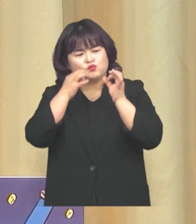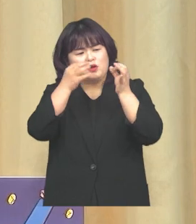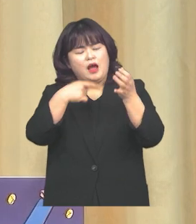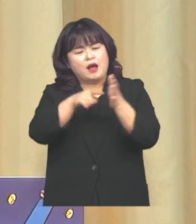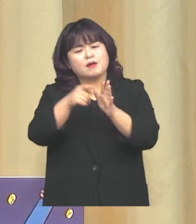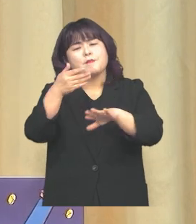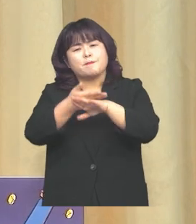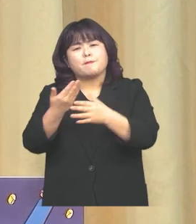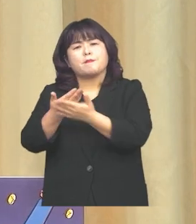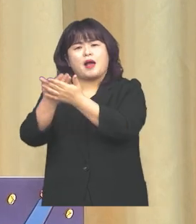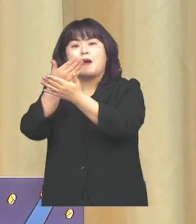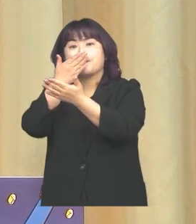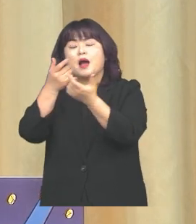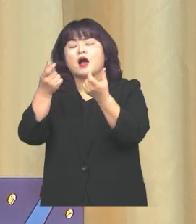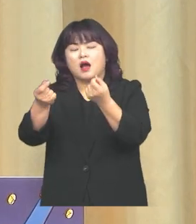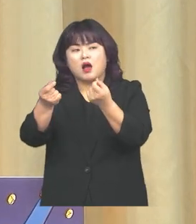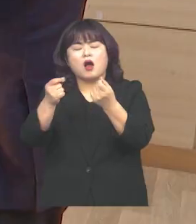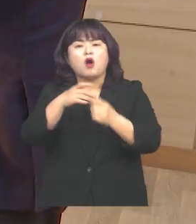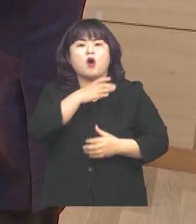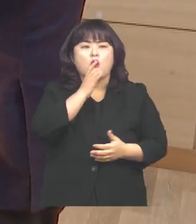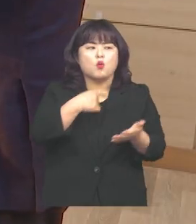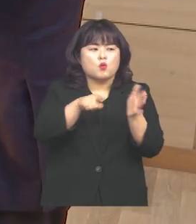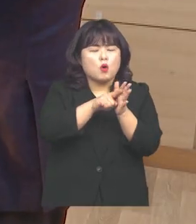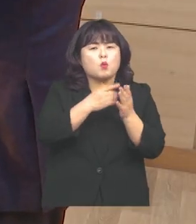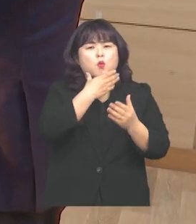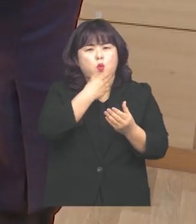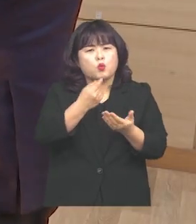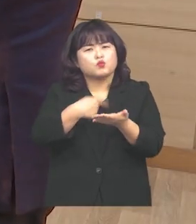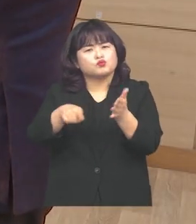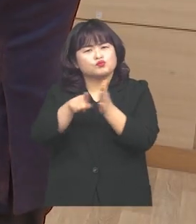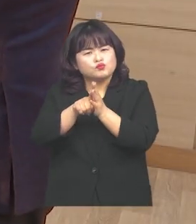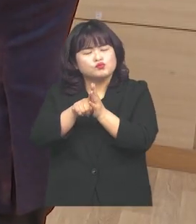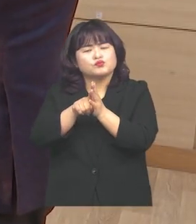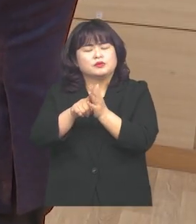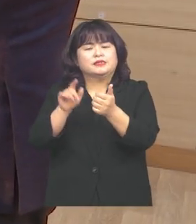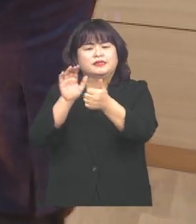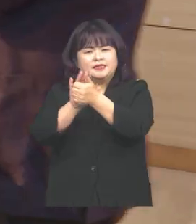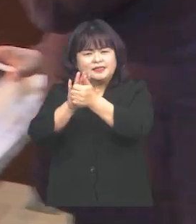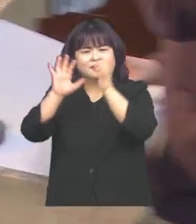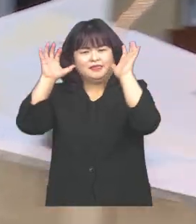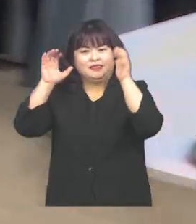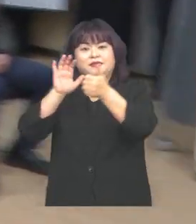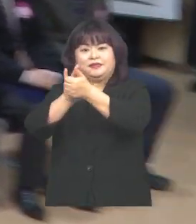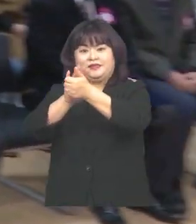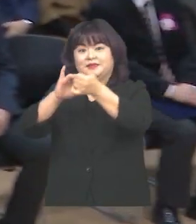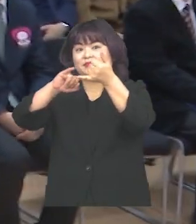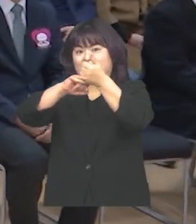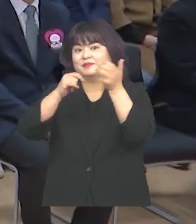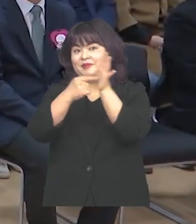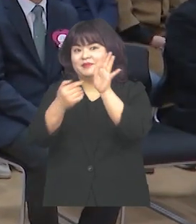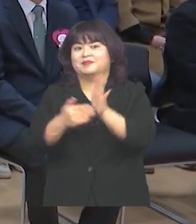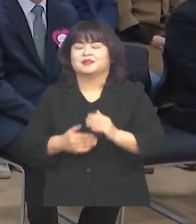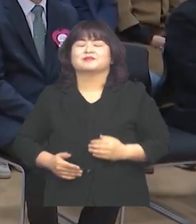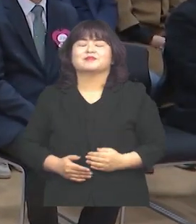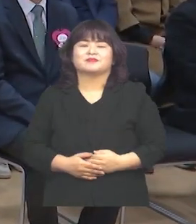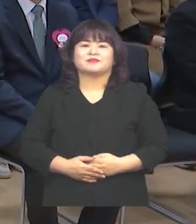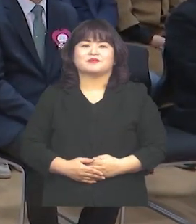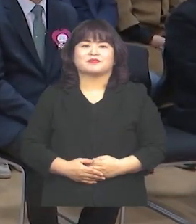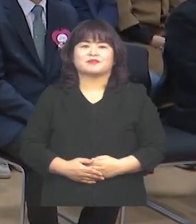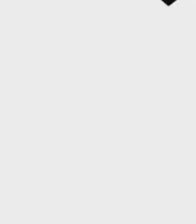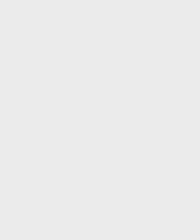훌륭한 시설로 발전했다며 시는 어르신의 건강한 생활과 복지를 위해 응원하고 지원할 것이라고 말했습니다.